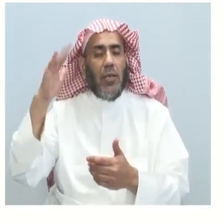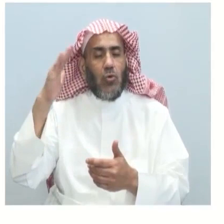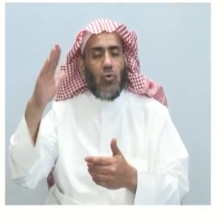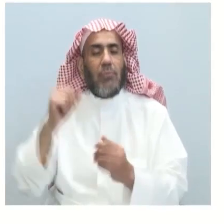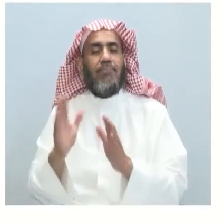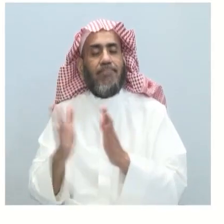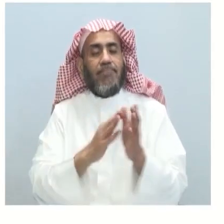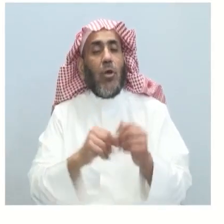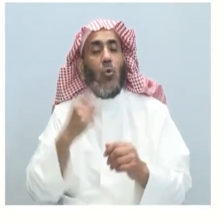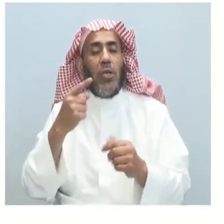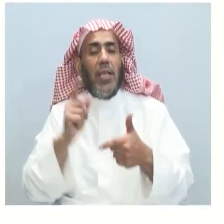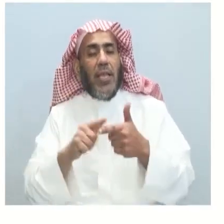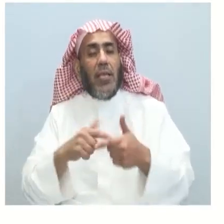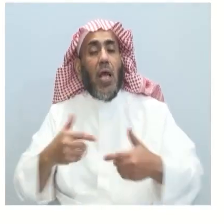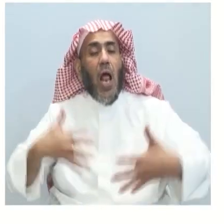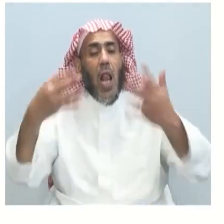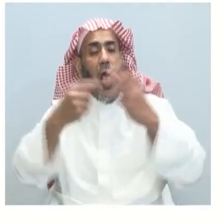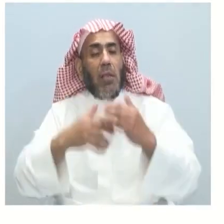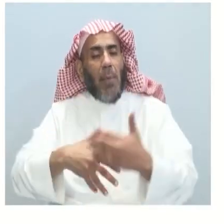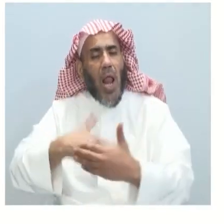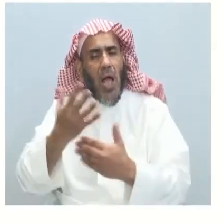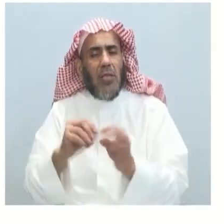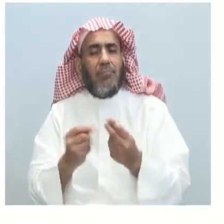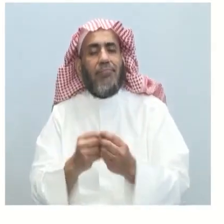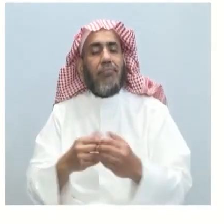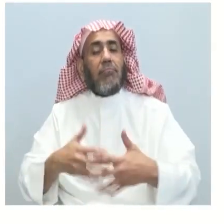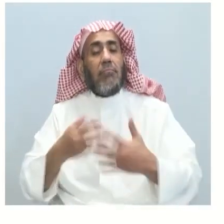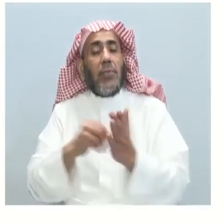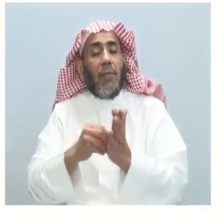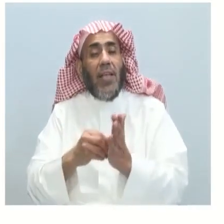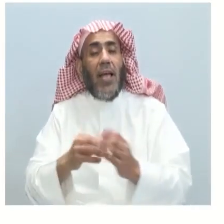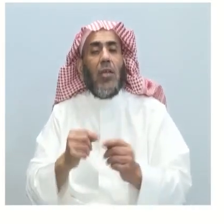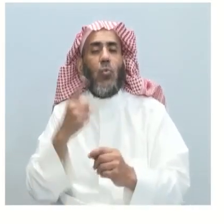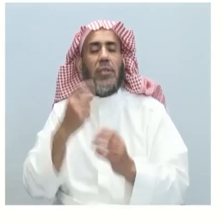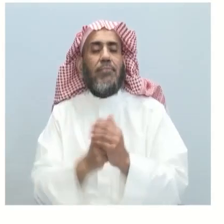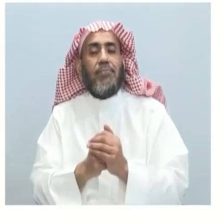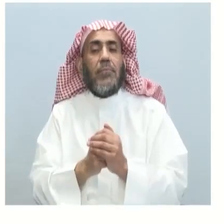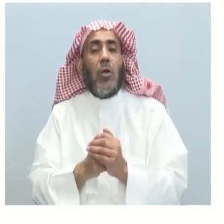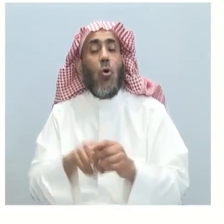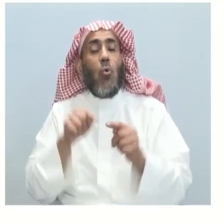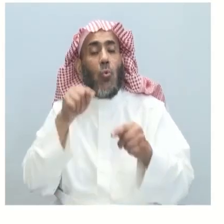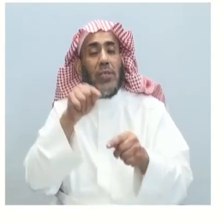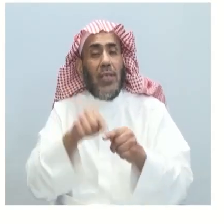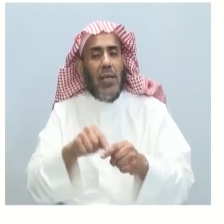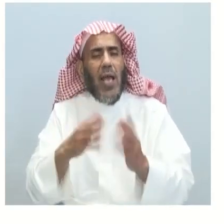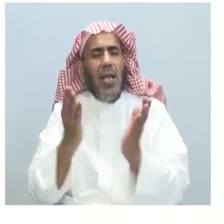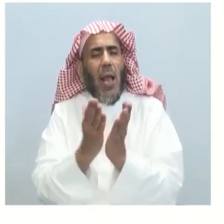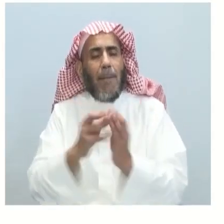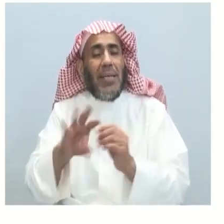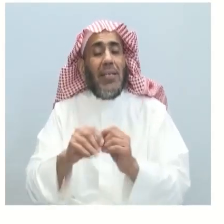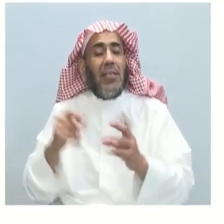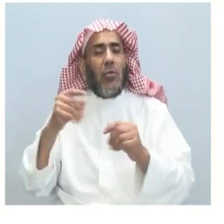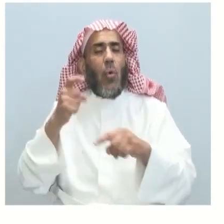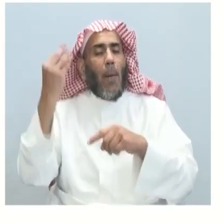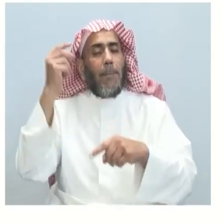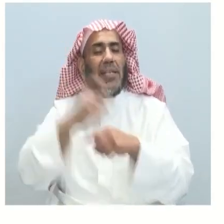الوحده الثانيه الادب الحديث الحديث هنا الادب الحديث في هذه الوحده وصلنا الى مدرسه الديوان هذا هو رابط الدرس